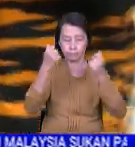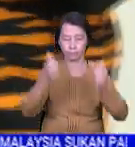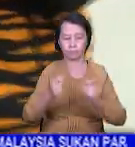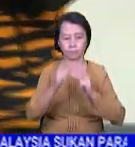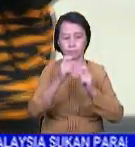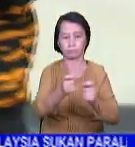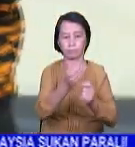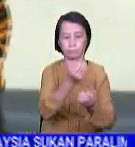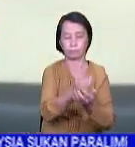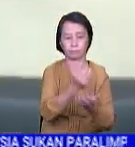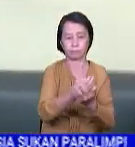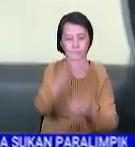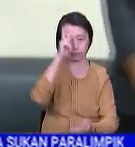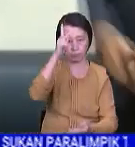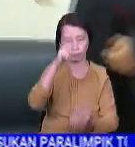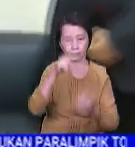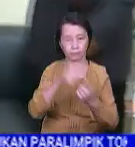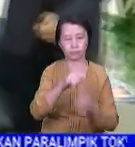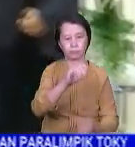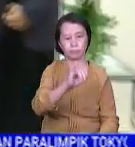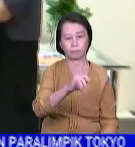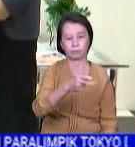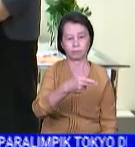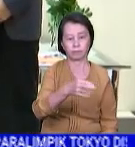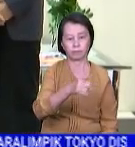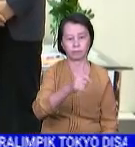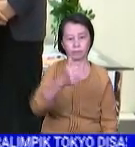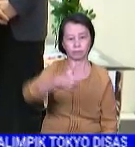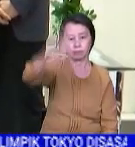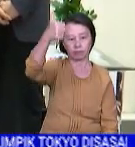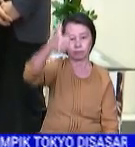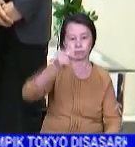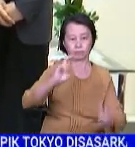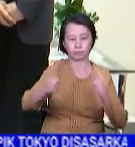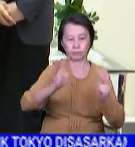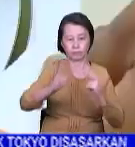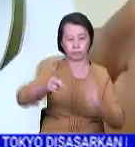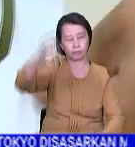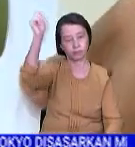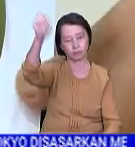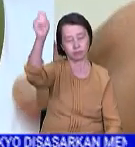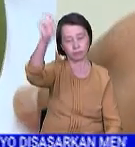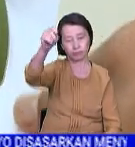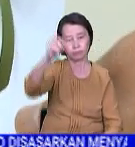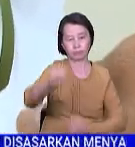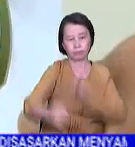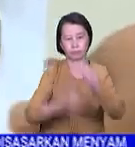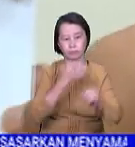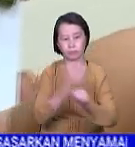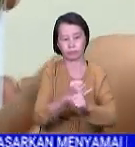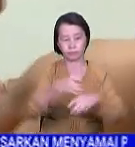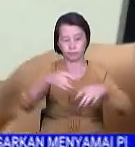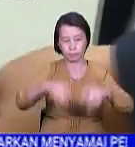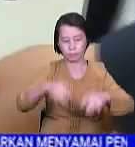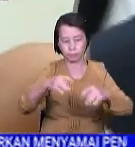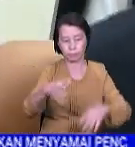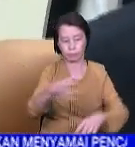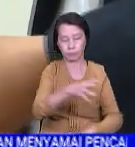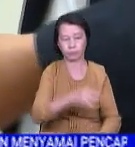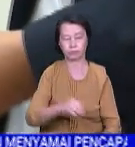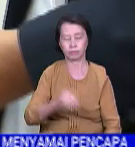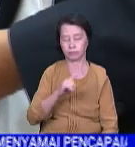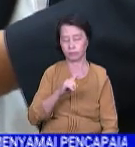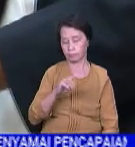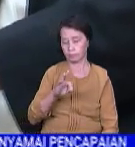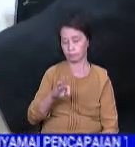insentif Kerajaan Negeri Kelantan kepada Muhammad Haikal Nazri yang menjuarai Bergu Badminton Siri Kejohanan Terbuka Antarabangsa Austria dan Muhammad